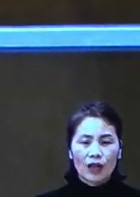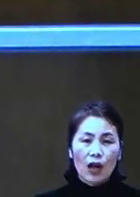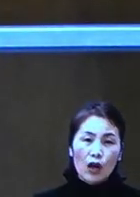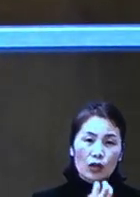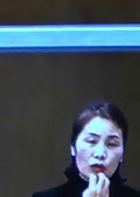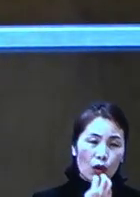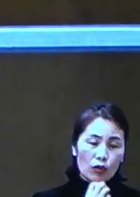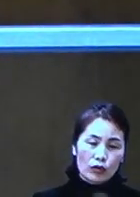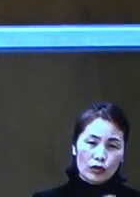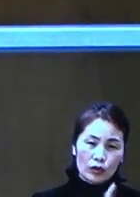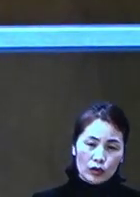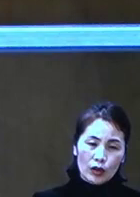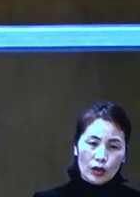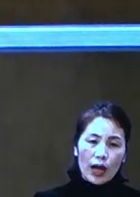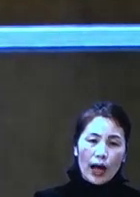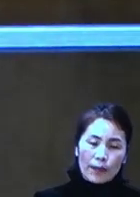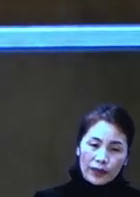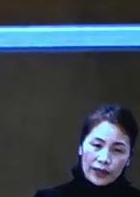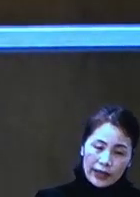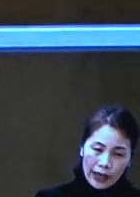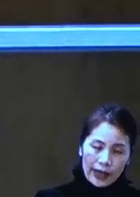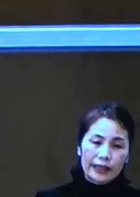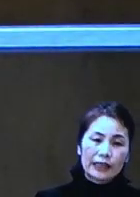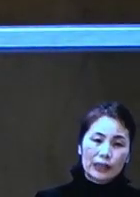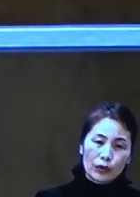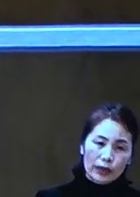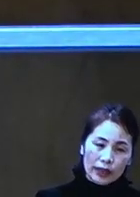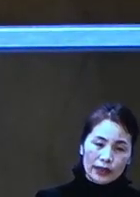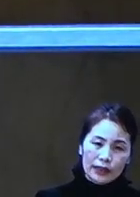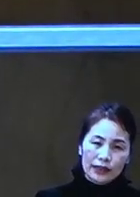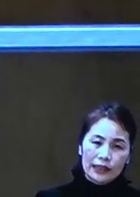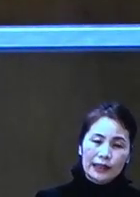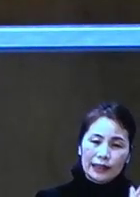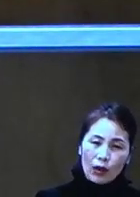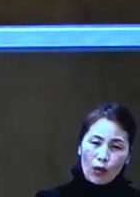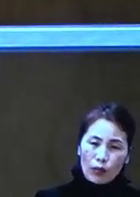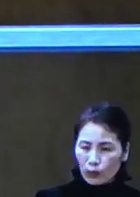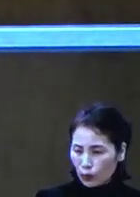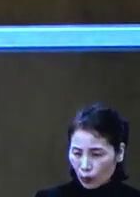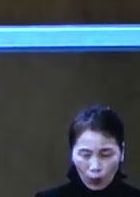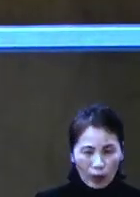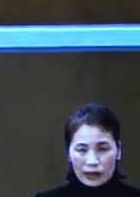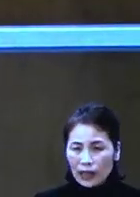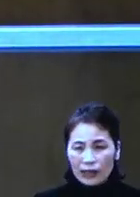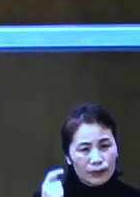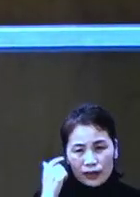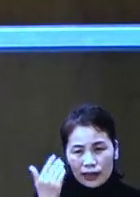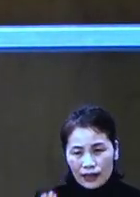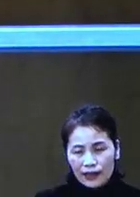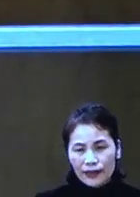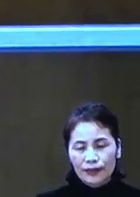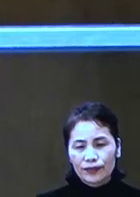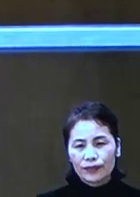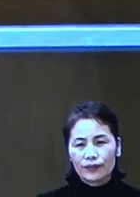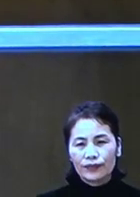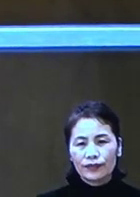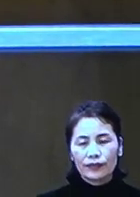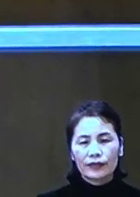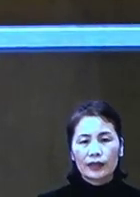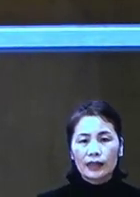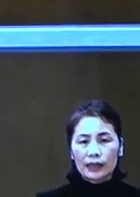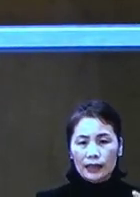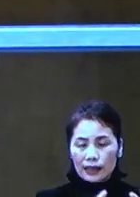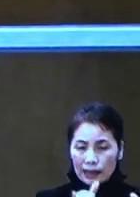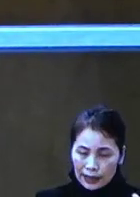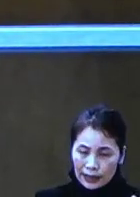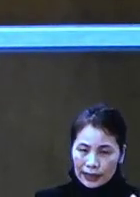있습니까? 표절이 아니라고 자신할 수 있겠습니까? 민선 7기에서 했던 투자, 개별 기업이